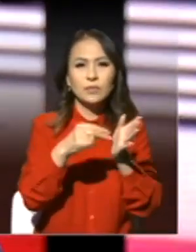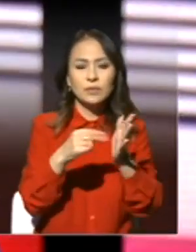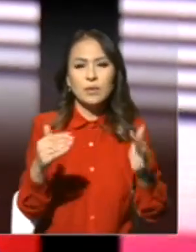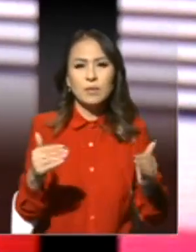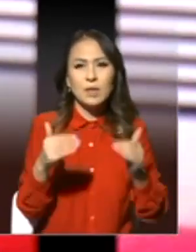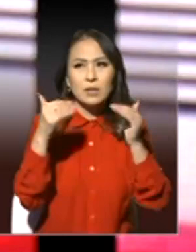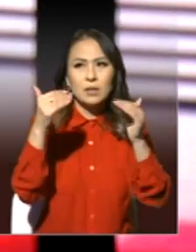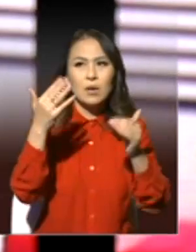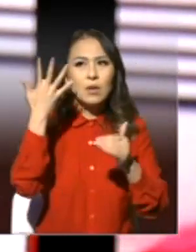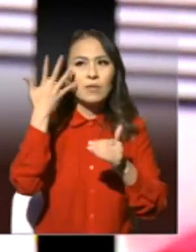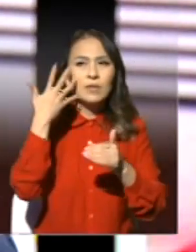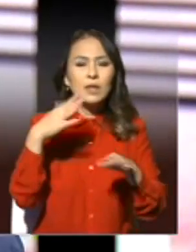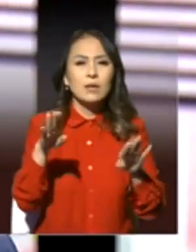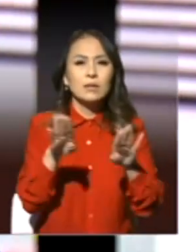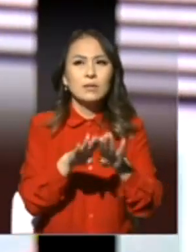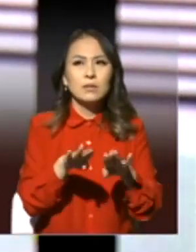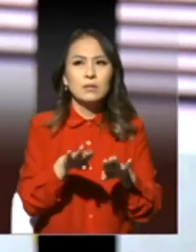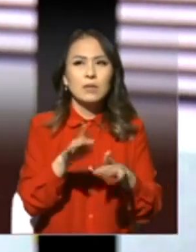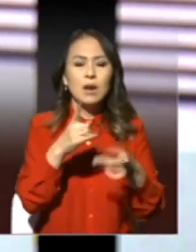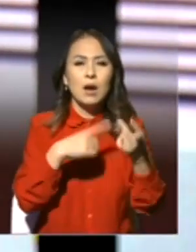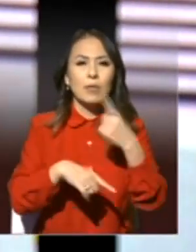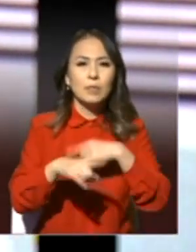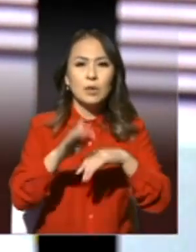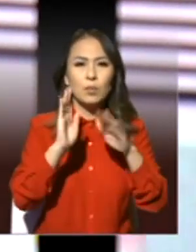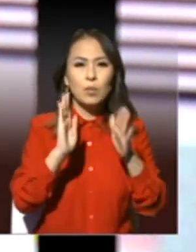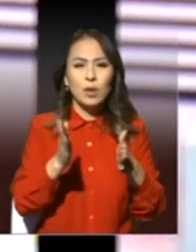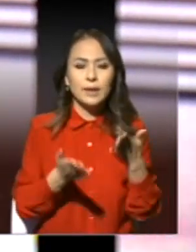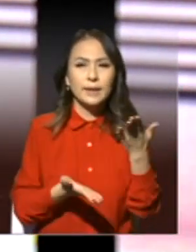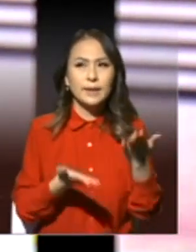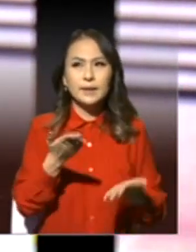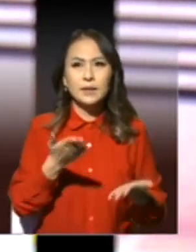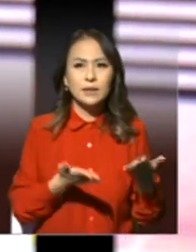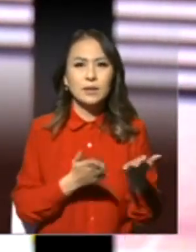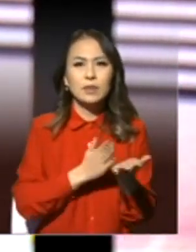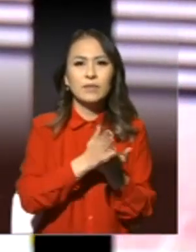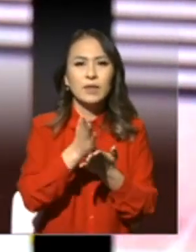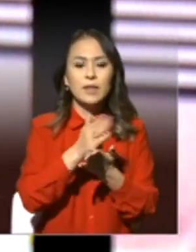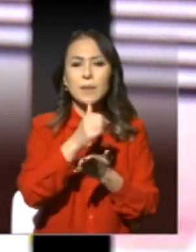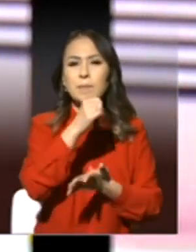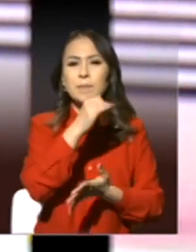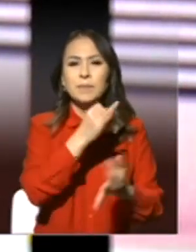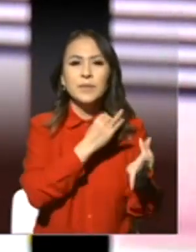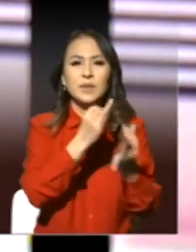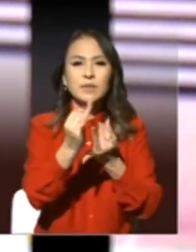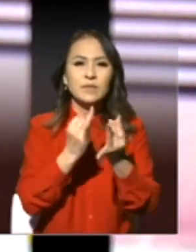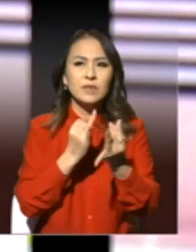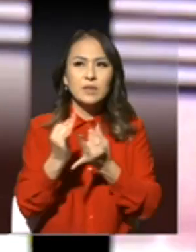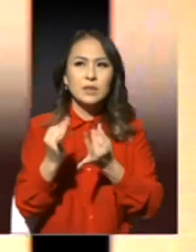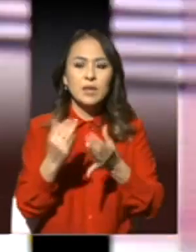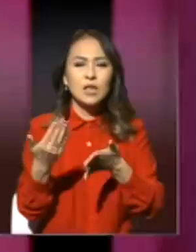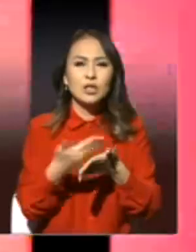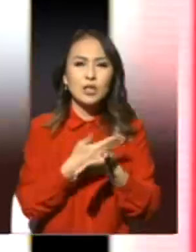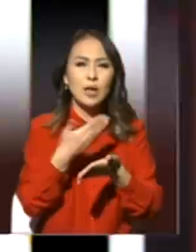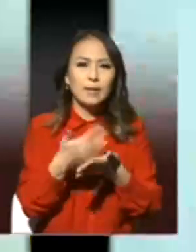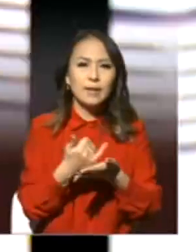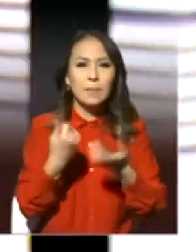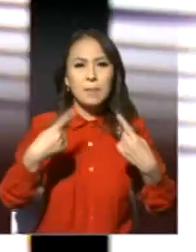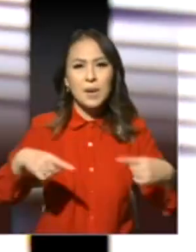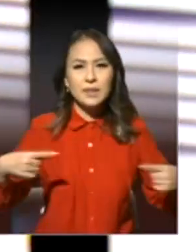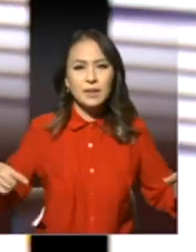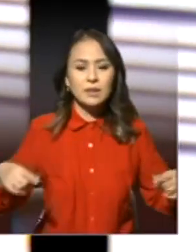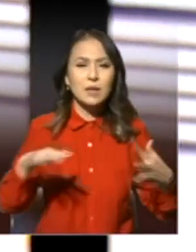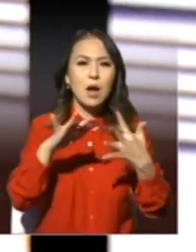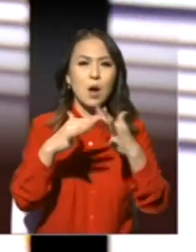жатыр дегеннен кейін ол бір кездері қалпына түседі. Ал егер сол шаруаларға барып сөйлесіп көрсеңіз, мысалға осы жаңалықтардан да тағы басқа да осы